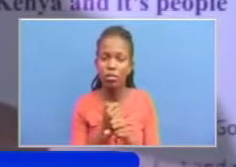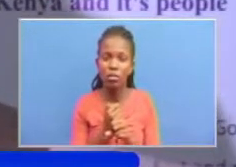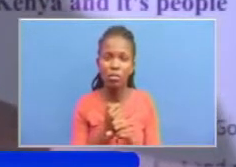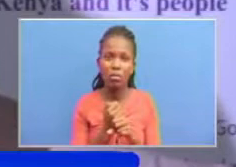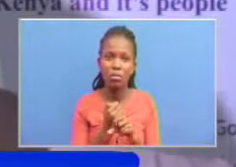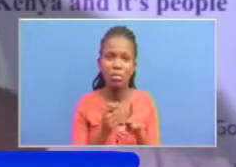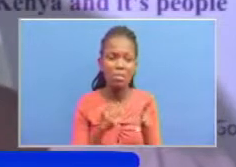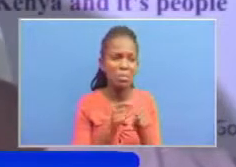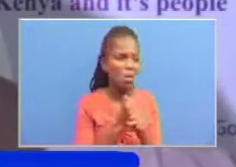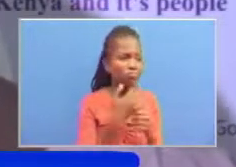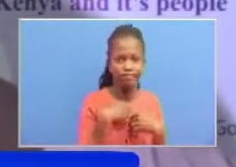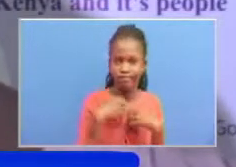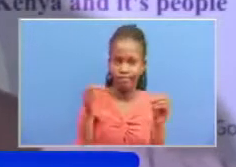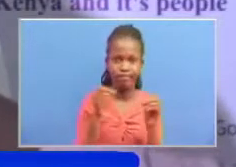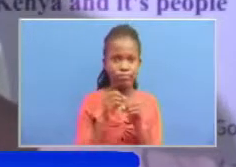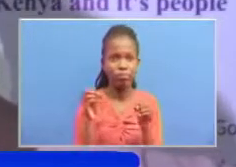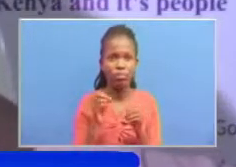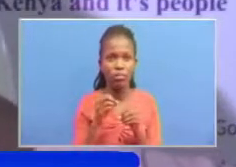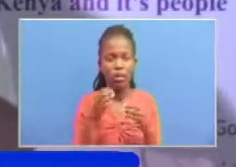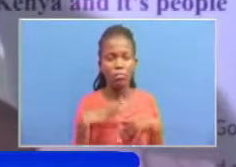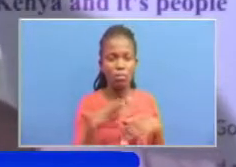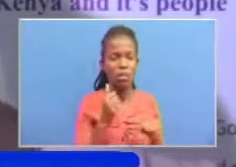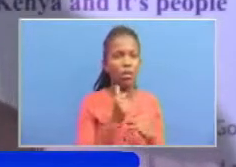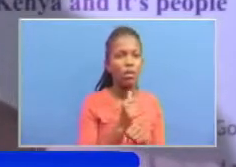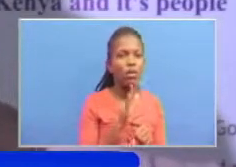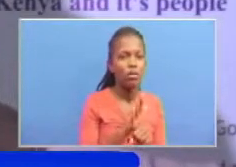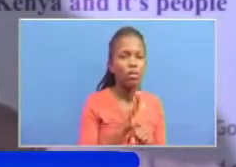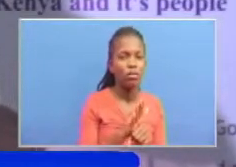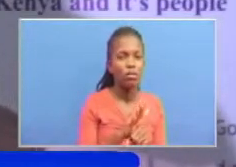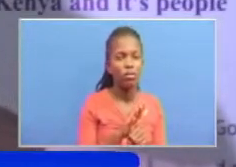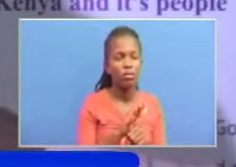wamekosa makazi, watu wengi sana wamekosa namna ya